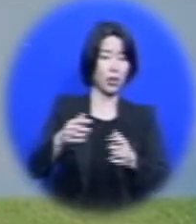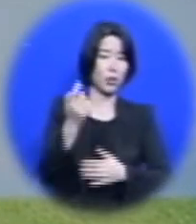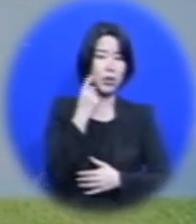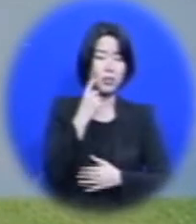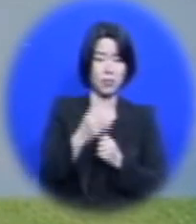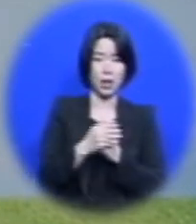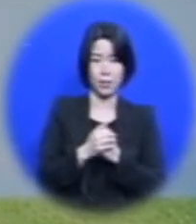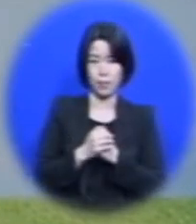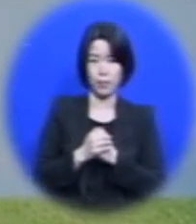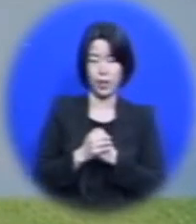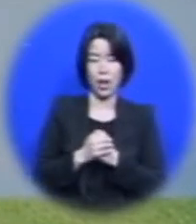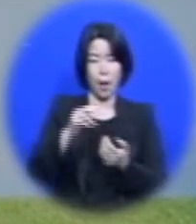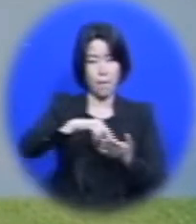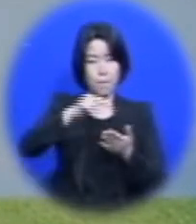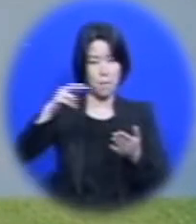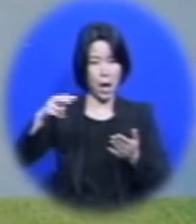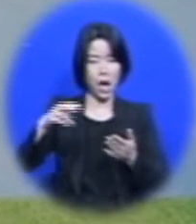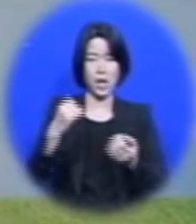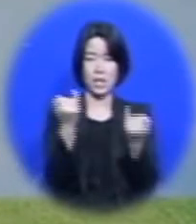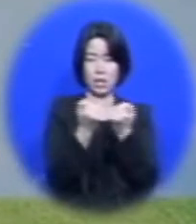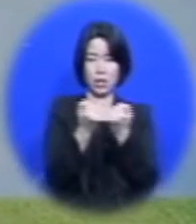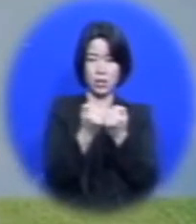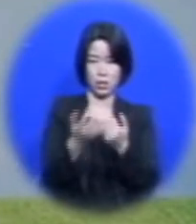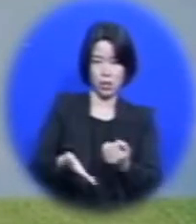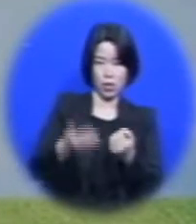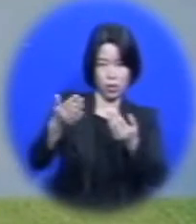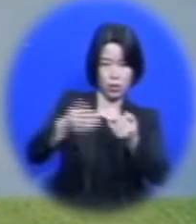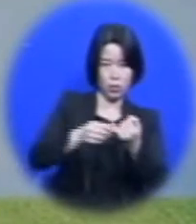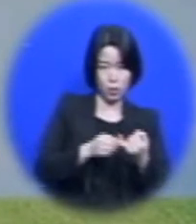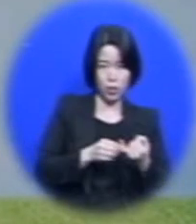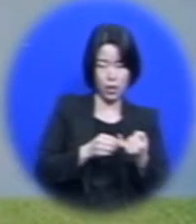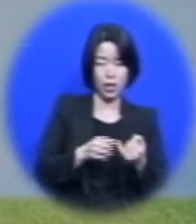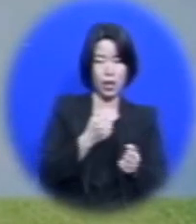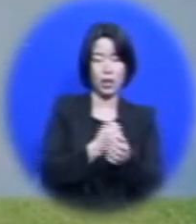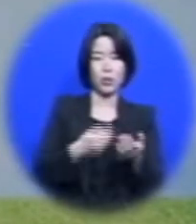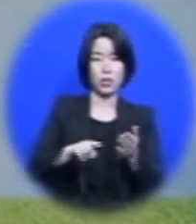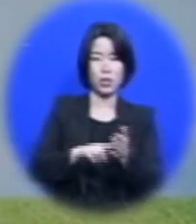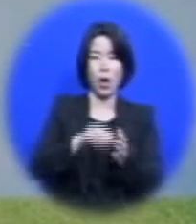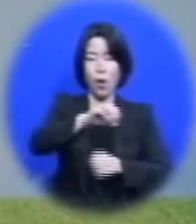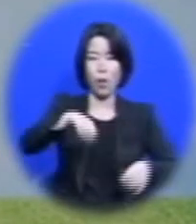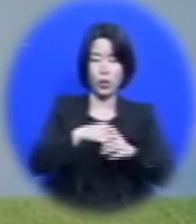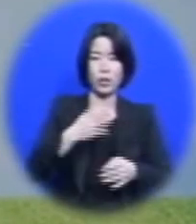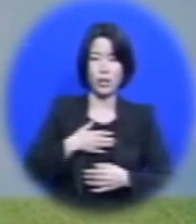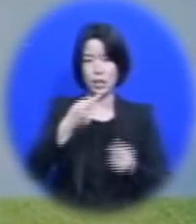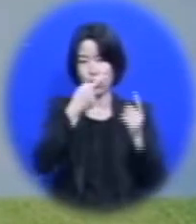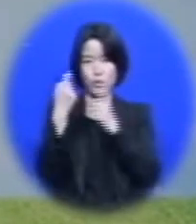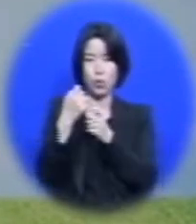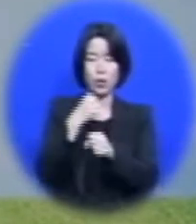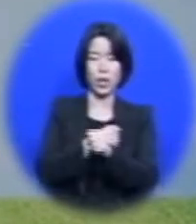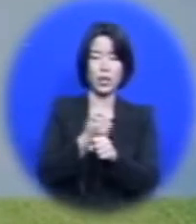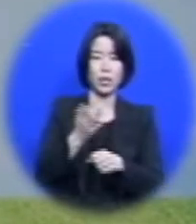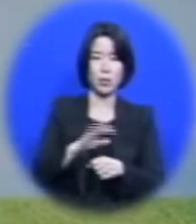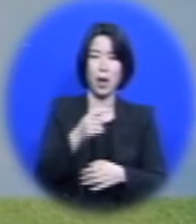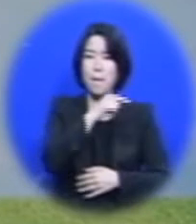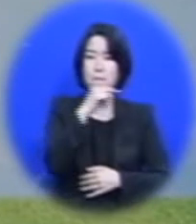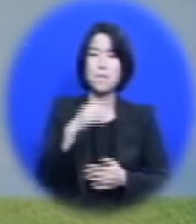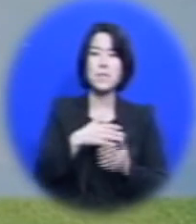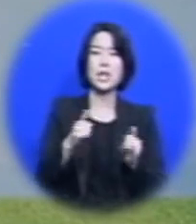했다. 방황하는 여학생을 선도하려고 했는데 오히려 나를 유혹했으니 도리어 피해자는 나라고 억지를